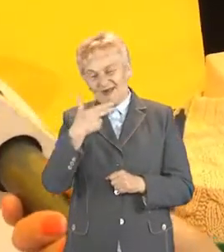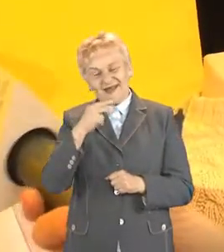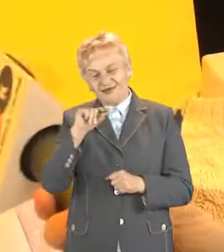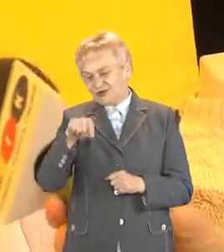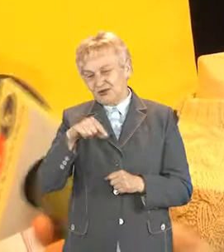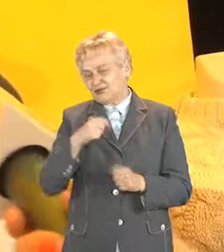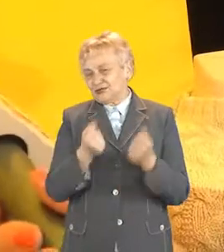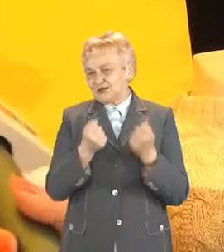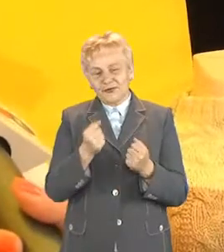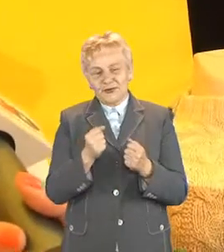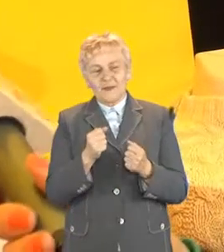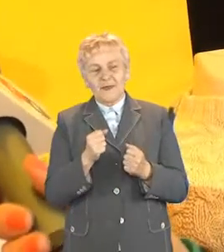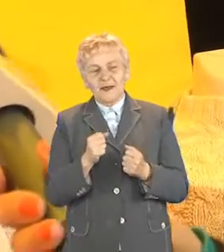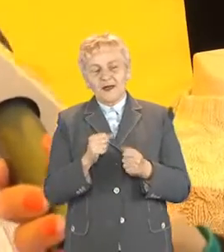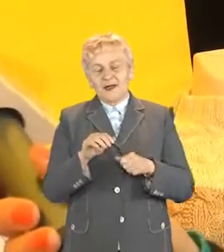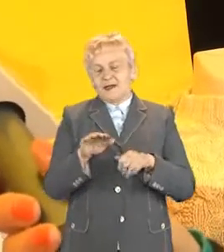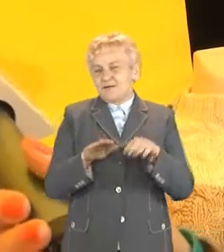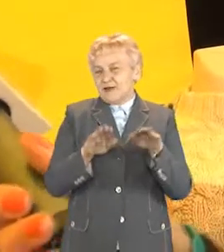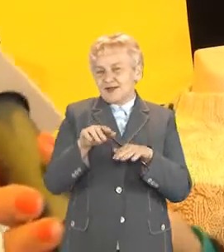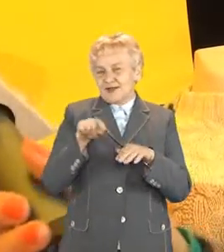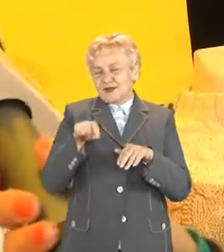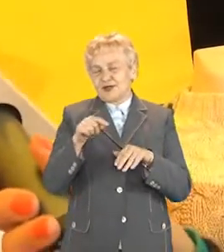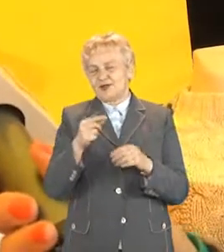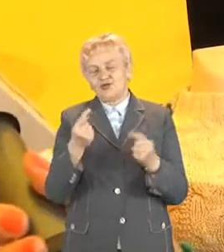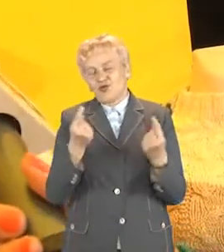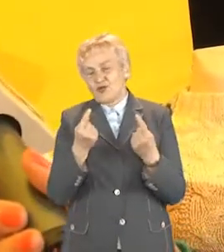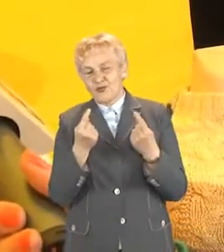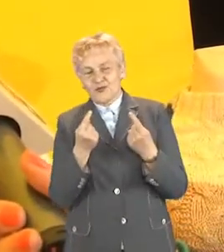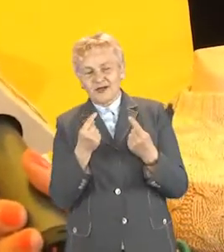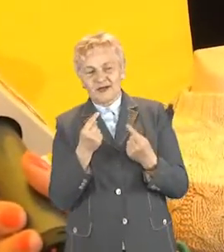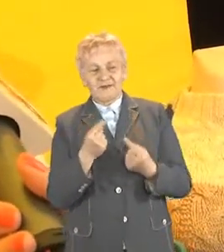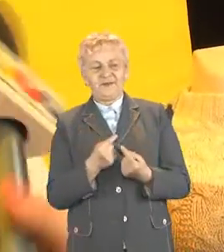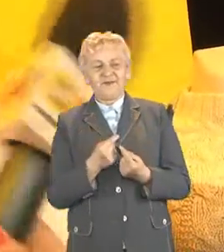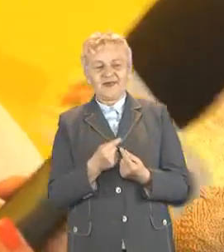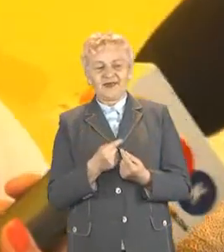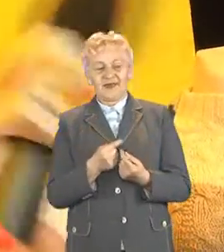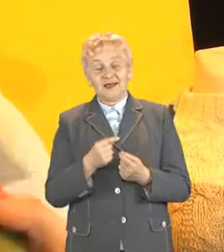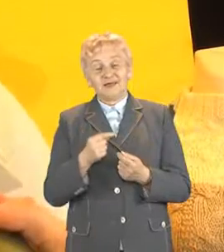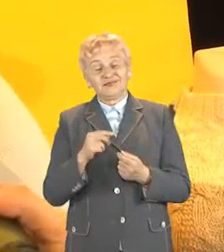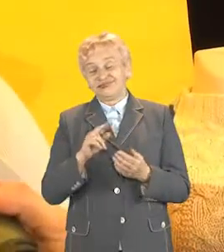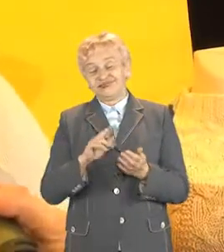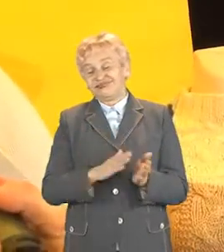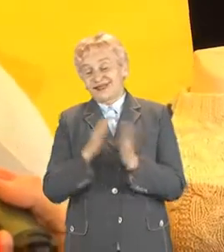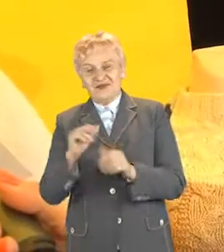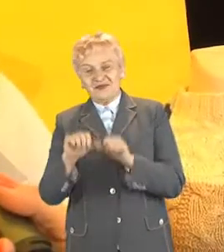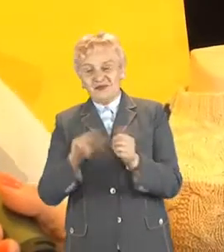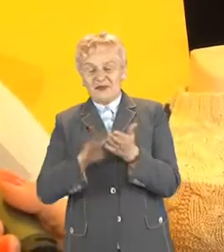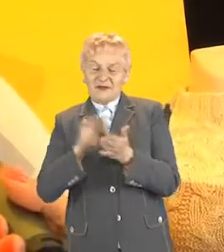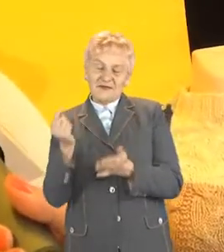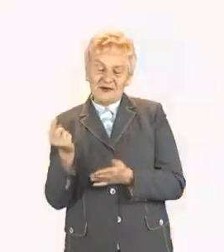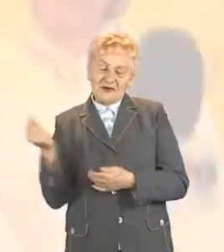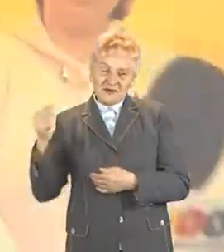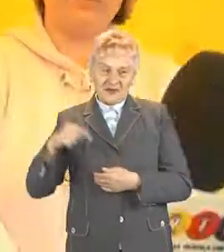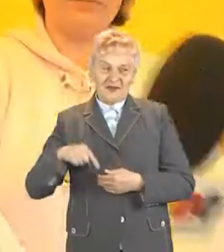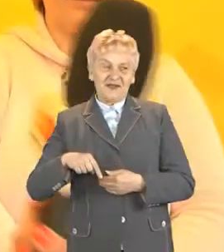wpływu, ale miejsce przesympatyczne naprawdę. Bardzo nam się podoba. Czyli za rok? Oczywiście, no jak najbardziej, bardzo